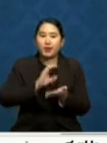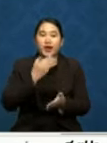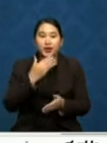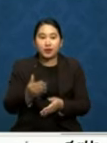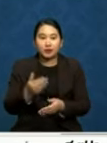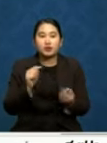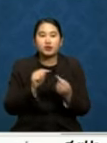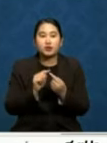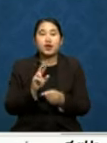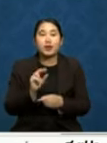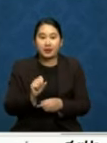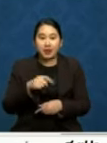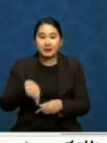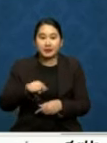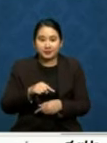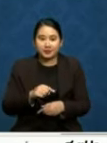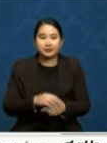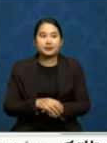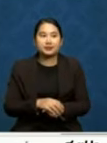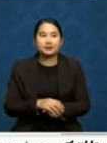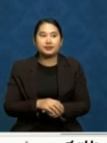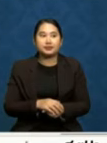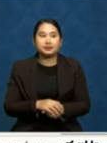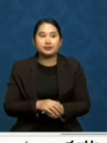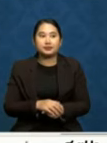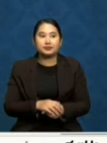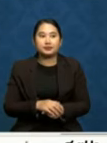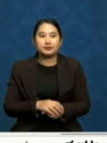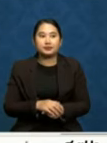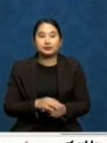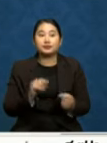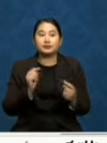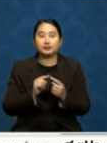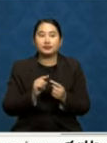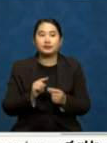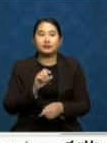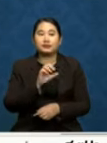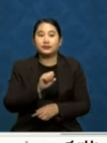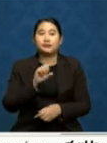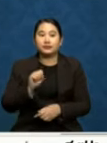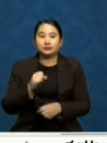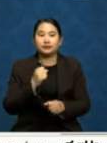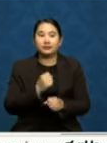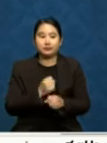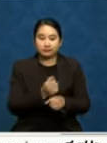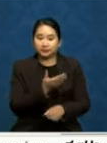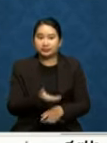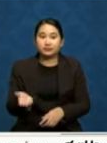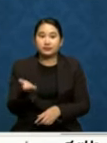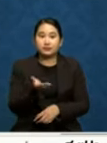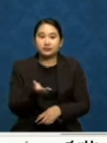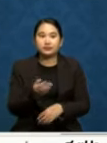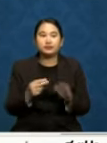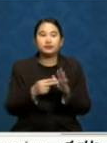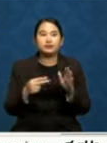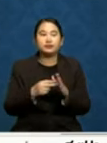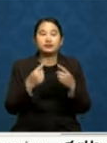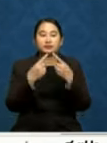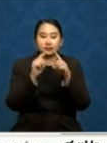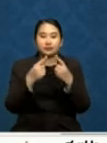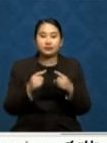คู่กับสภาแห่งนี้นะครับท่านครับการมาเป็นผู้การเป็นผู้แทนราษฎรของแต่ละท่านเนี่ยมีที่มาไม่เหมือน